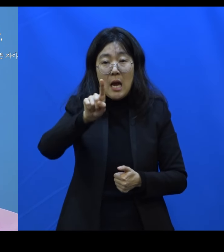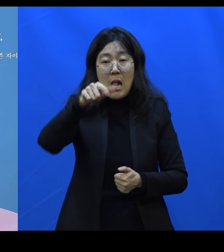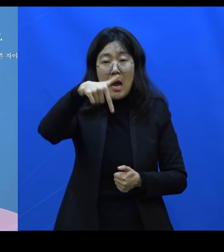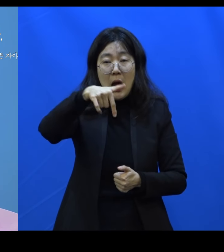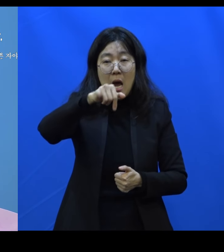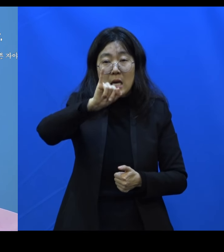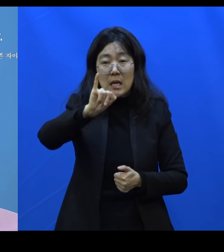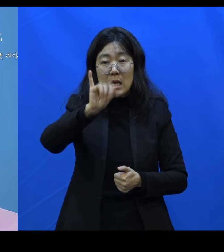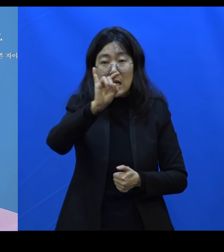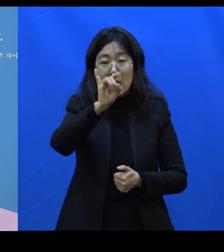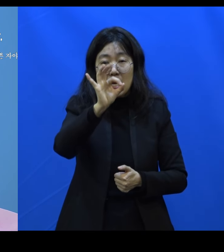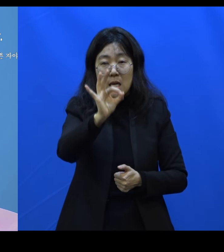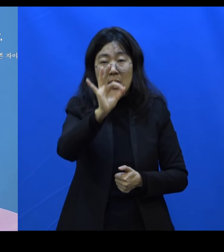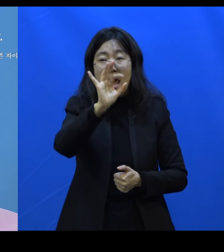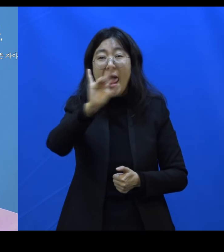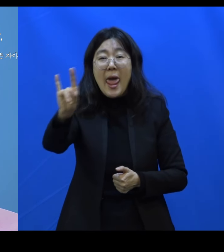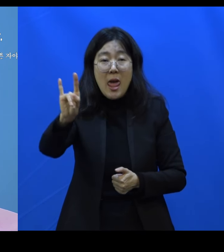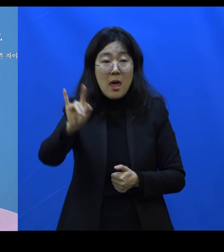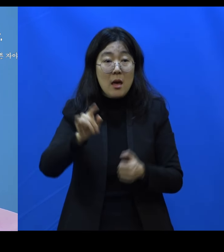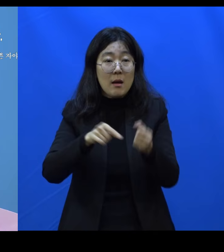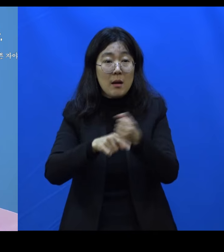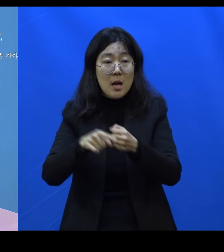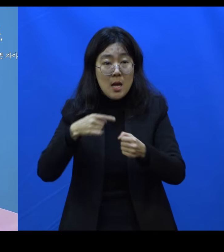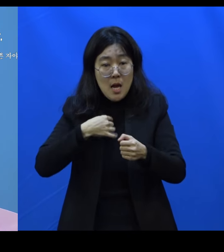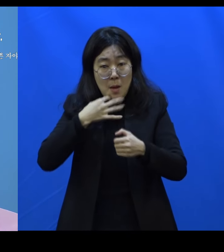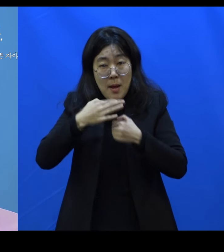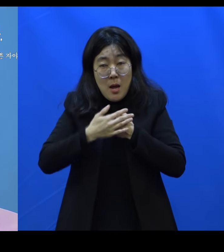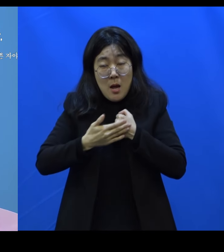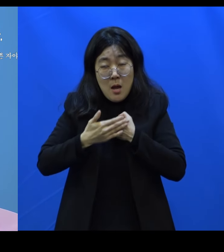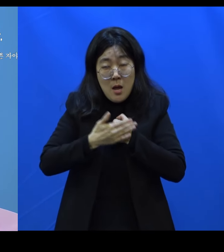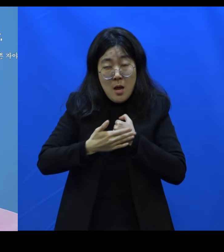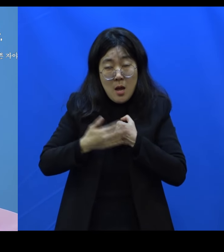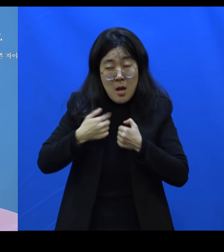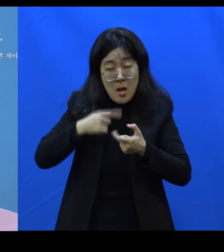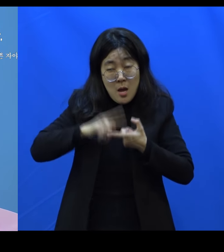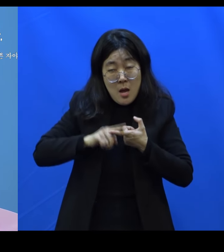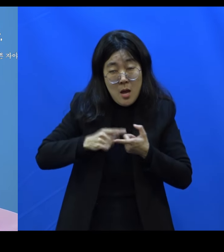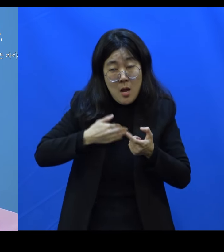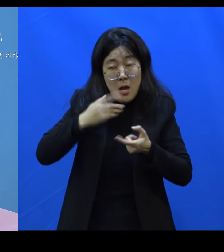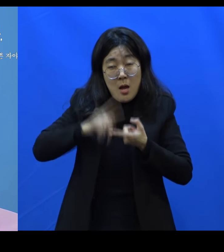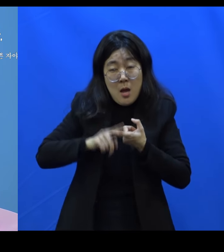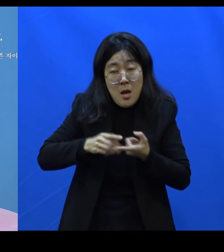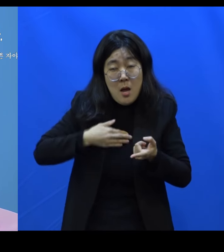자기만 들여다보는 거예요. 지나친 자기 묵상.